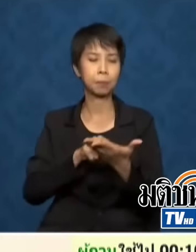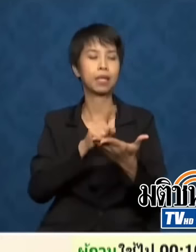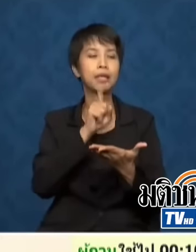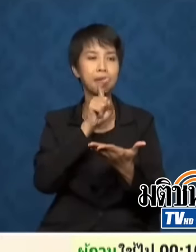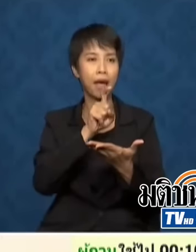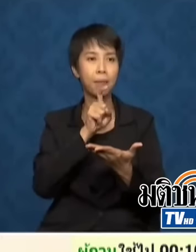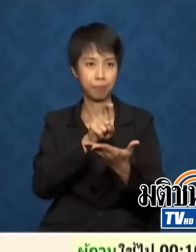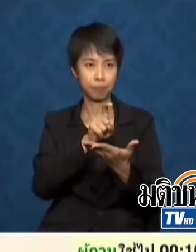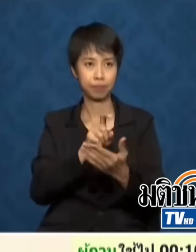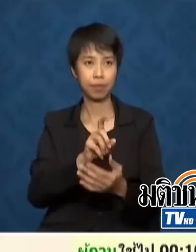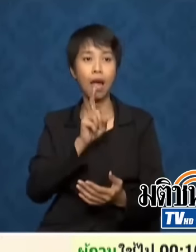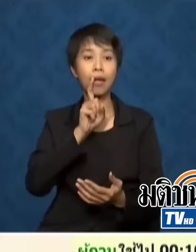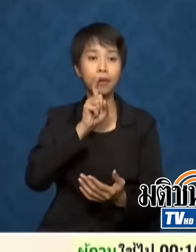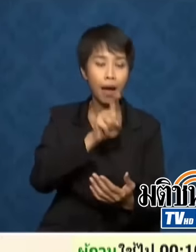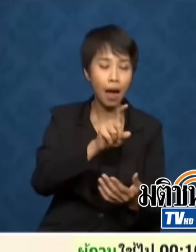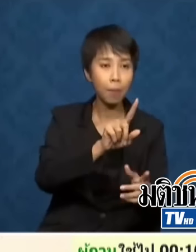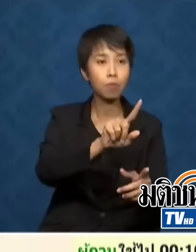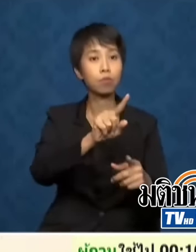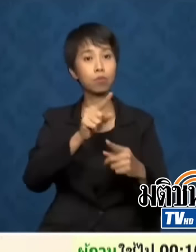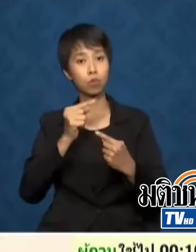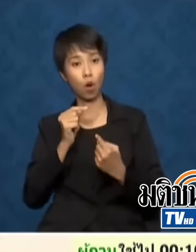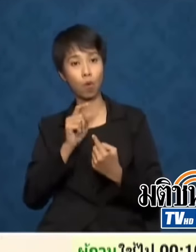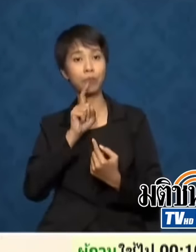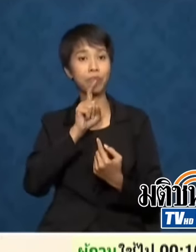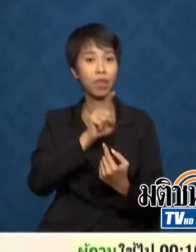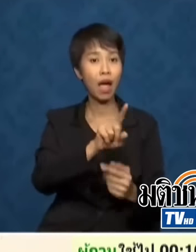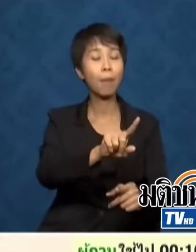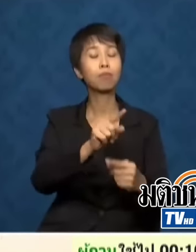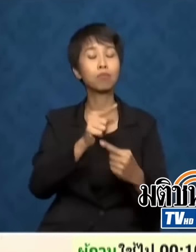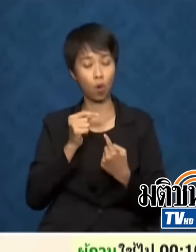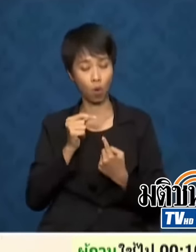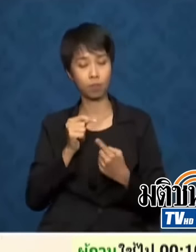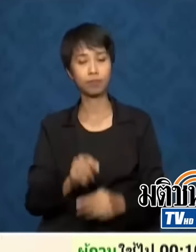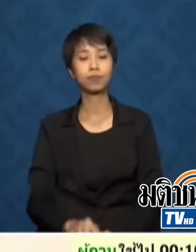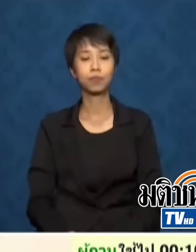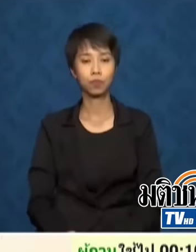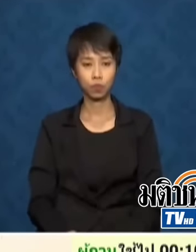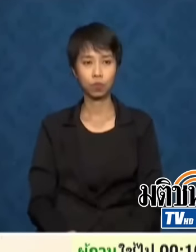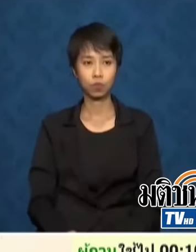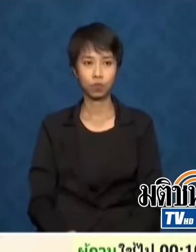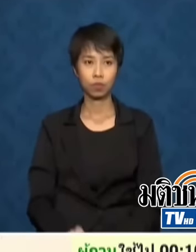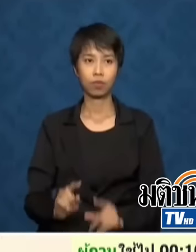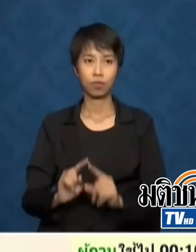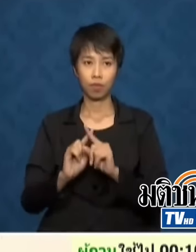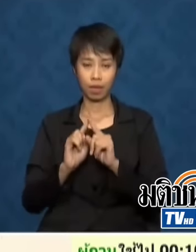จกระทู้ถามไปรัฐมนตรีตอบไม่ชัดเจนก็ถามไปไม่ใช่ยัตติและการอภิปร